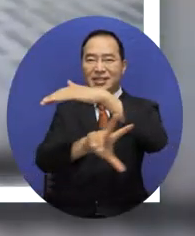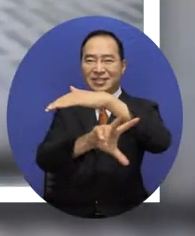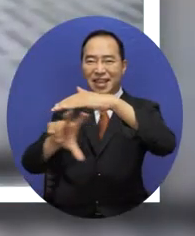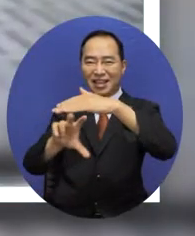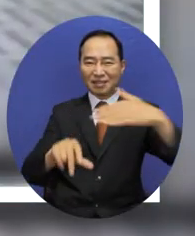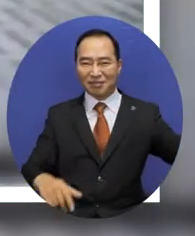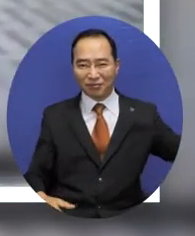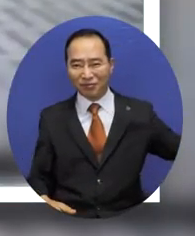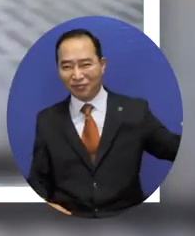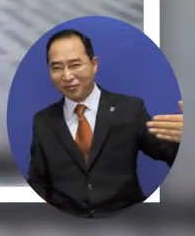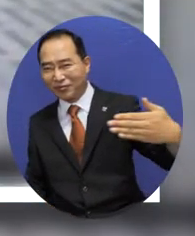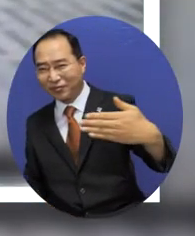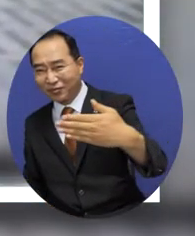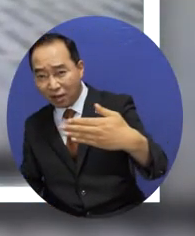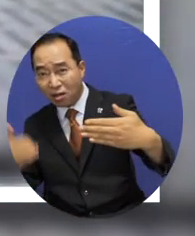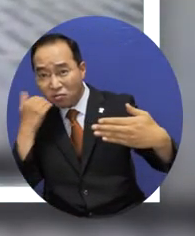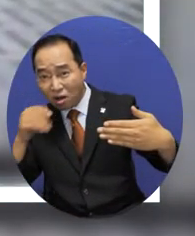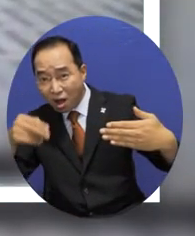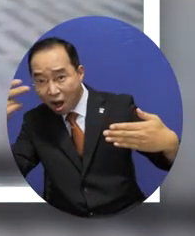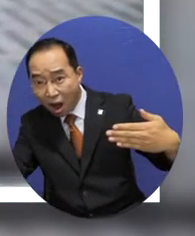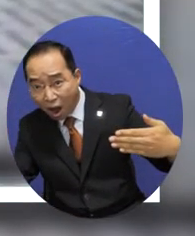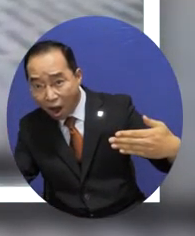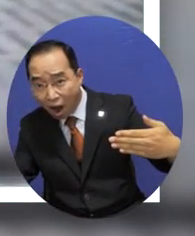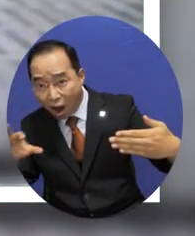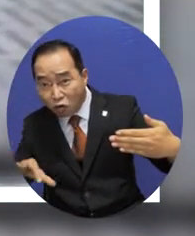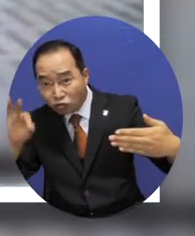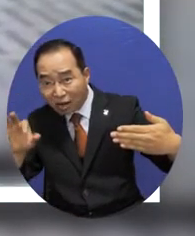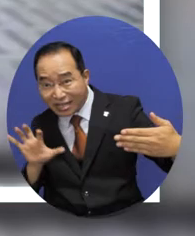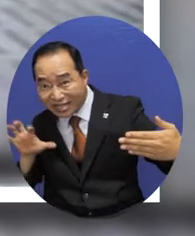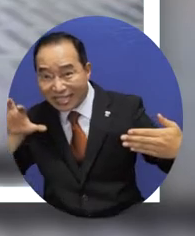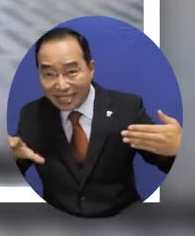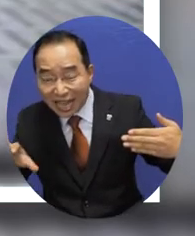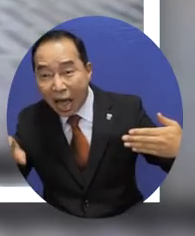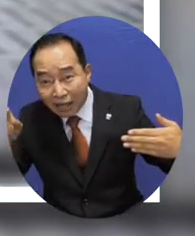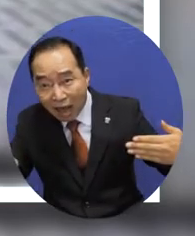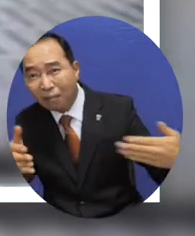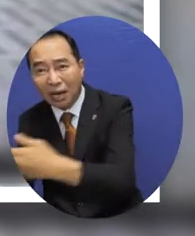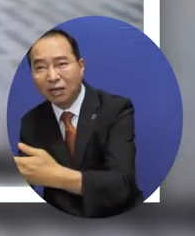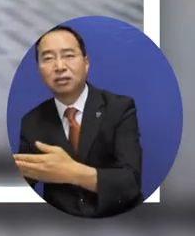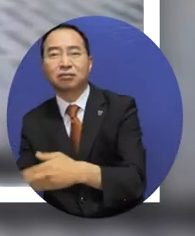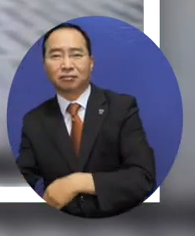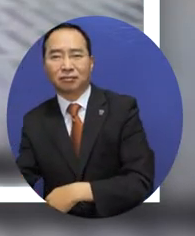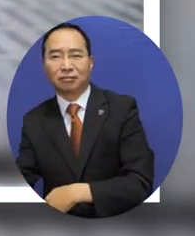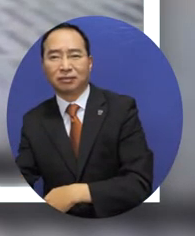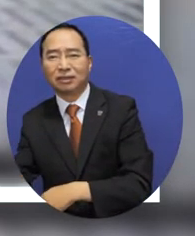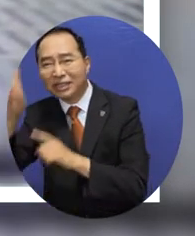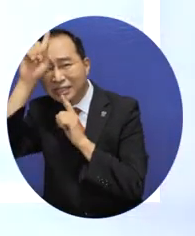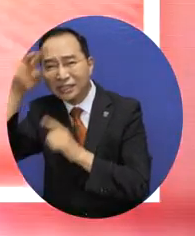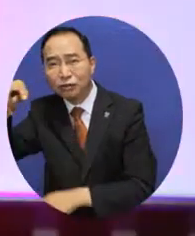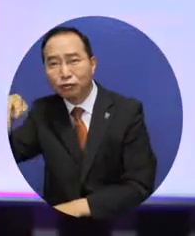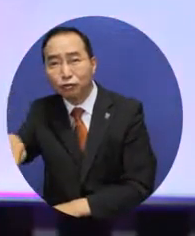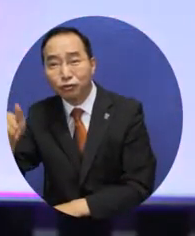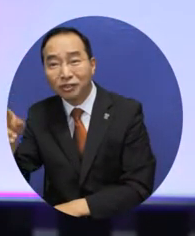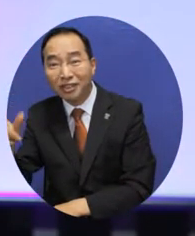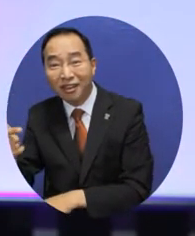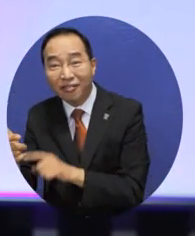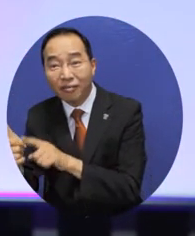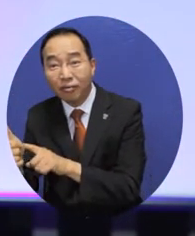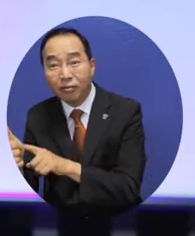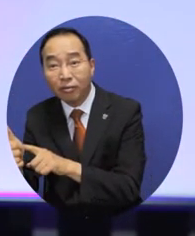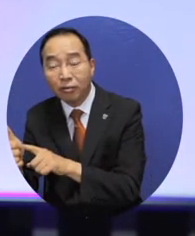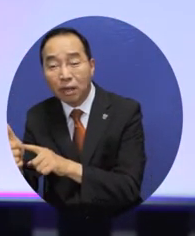씨를 구하려고 철로에 뛰어들었다가 막 진입하던 전동차에 치여 세 명이 모두 목숨을 잃었습니다. 자,